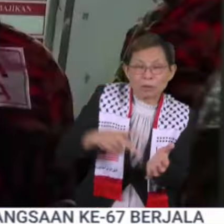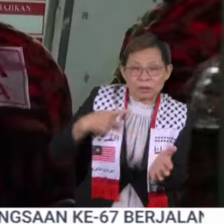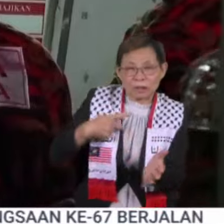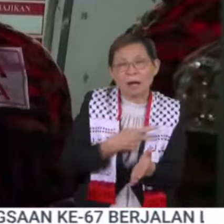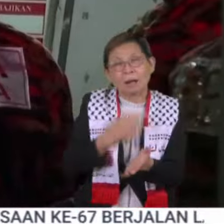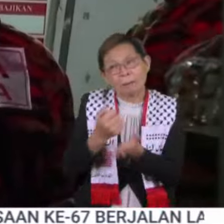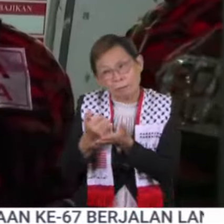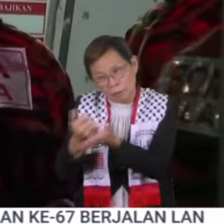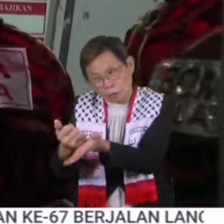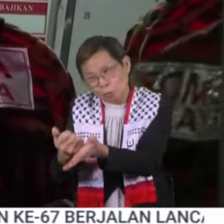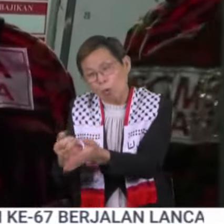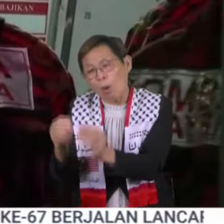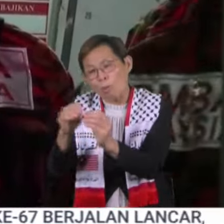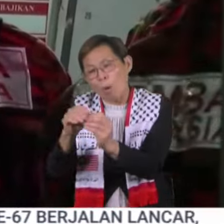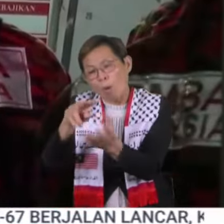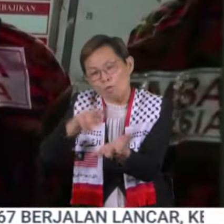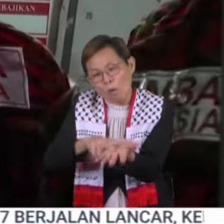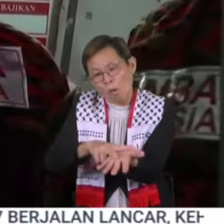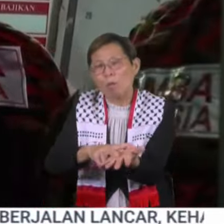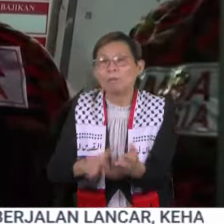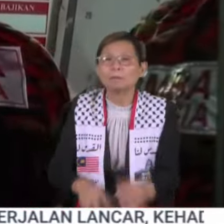bantu.